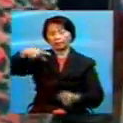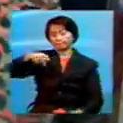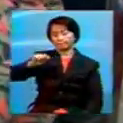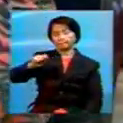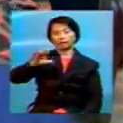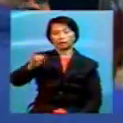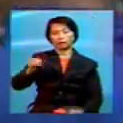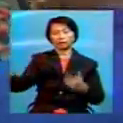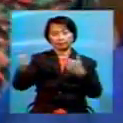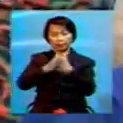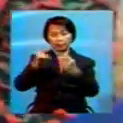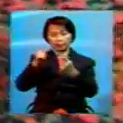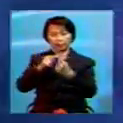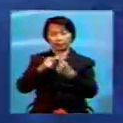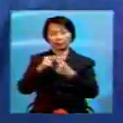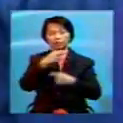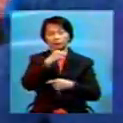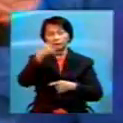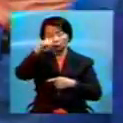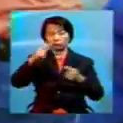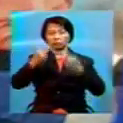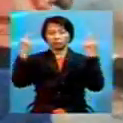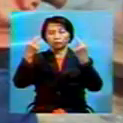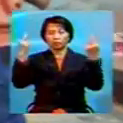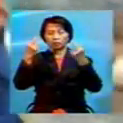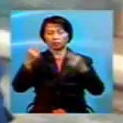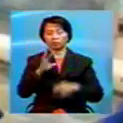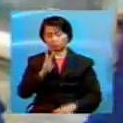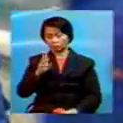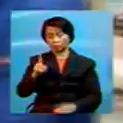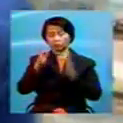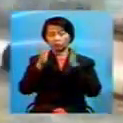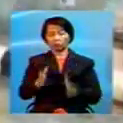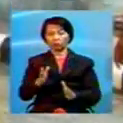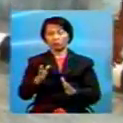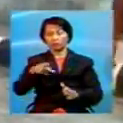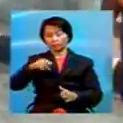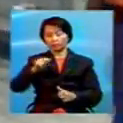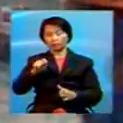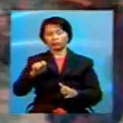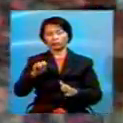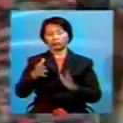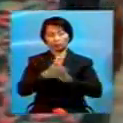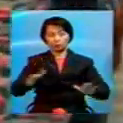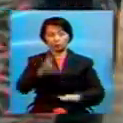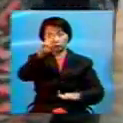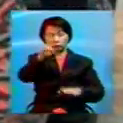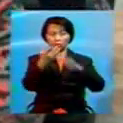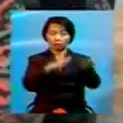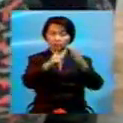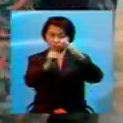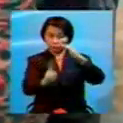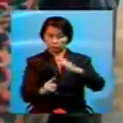Tanpa Izin pulang ke Negara Jiran untuk berhari Raya 61 Pendatang Asing Tanpa Izin diselamatkan dua mati lemas dan